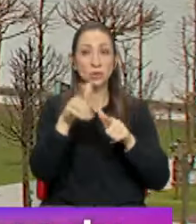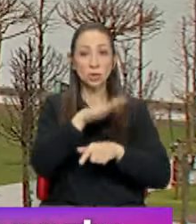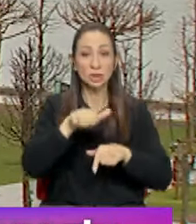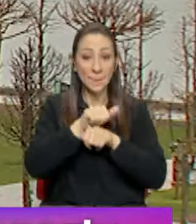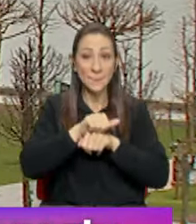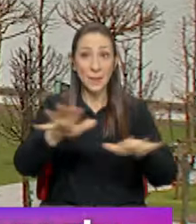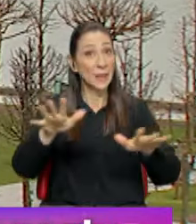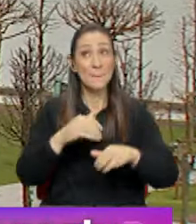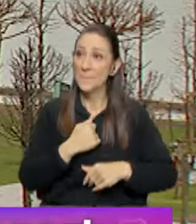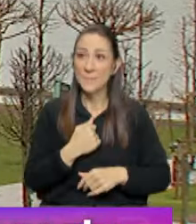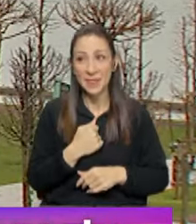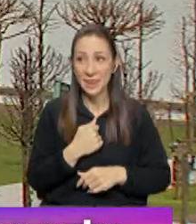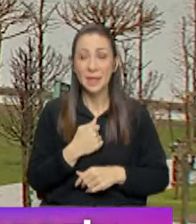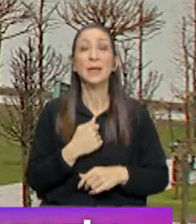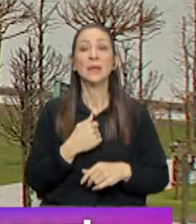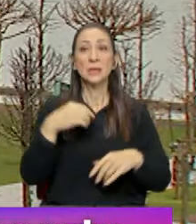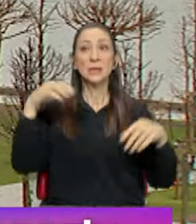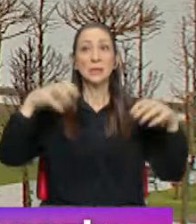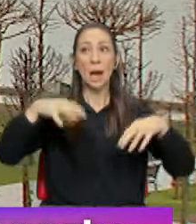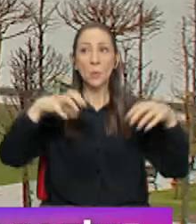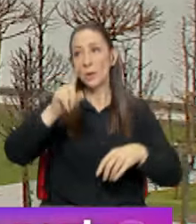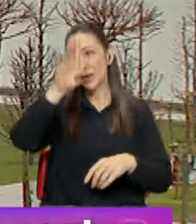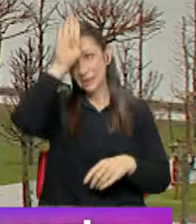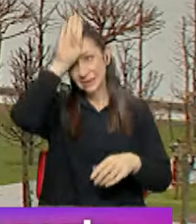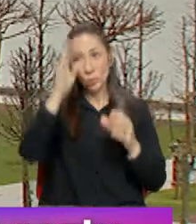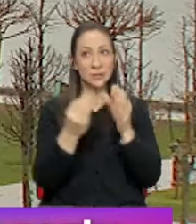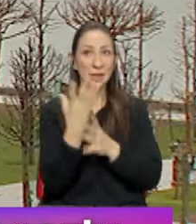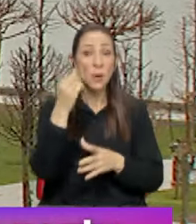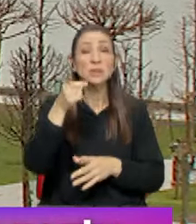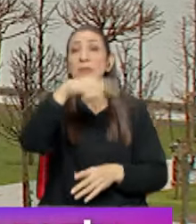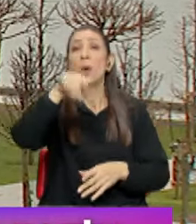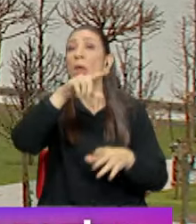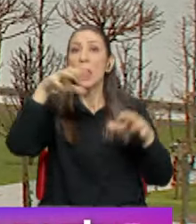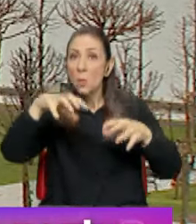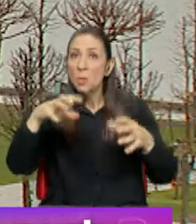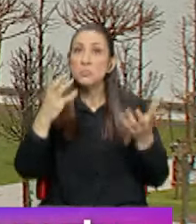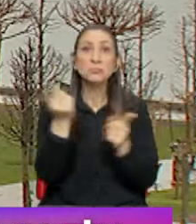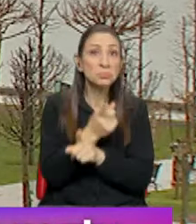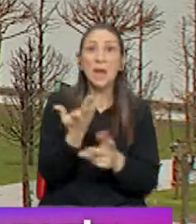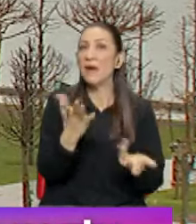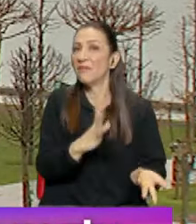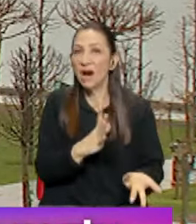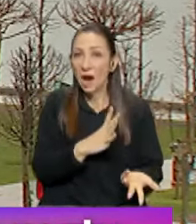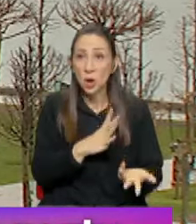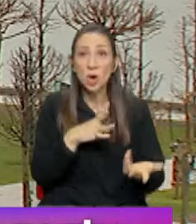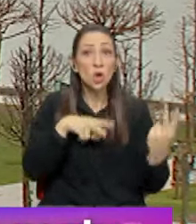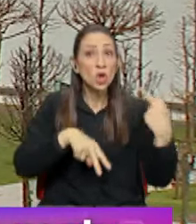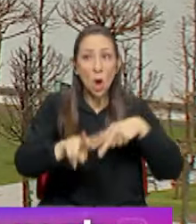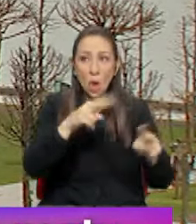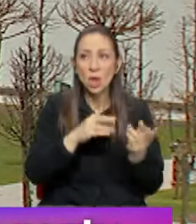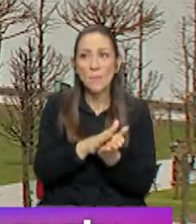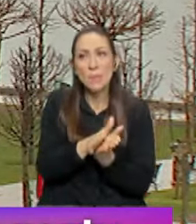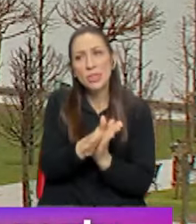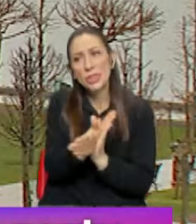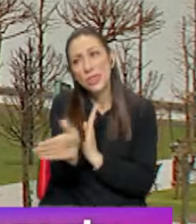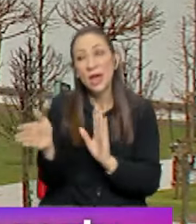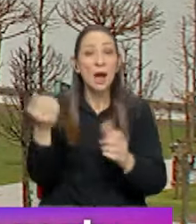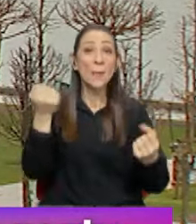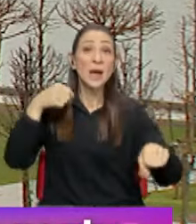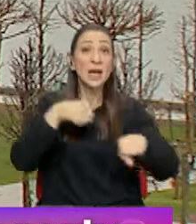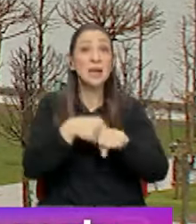medya üzerinden paylaştım. Yağmurlu bir İstanbul sabahı. Sizin oralarda durum acaba nedir? Yol kaygan ve